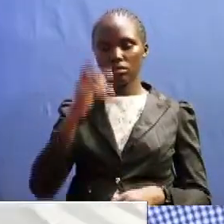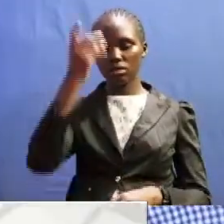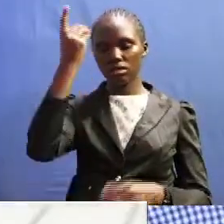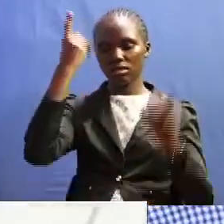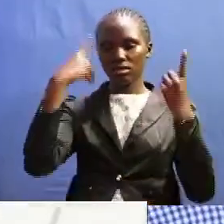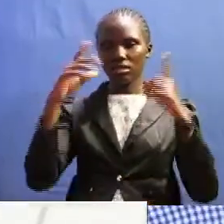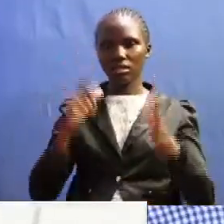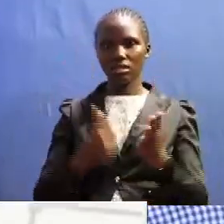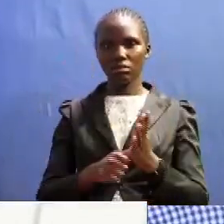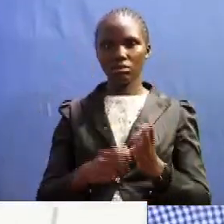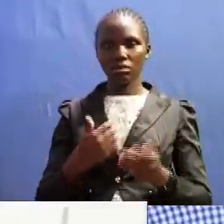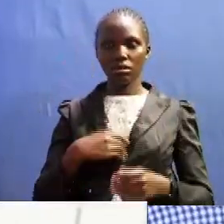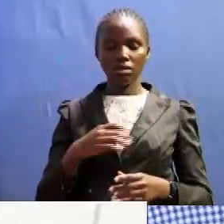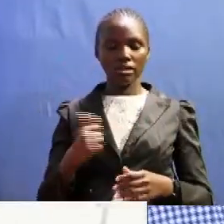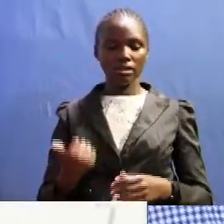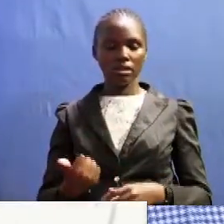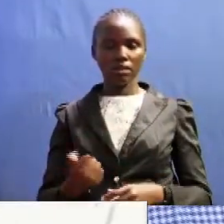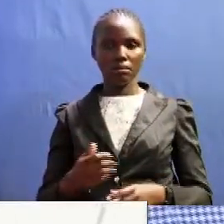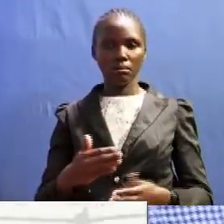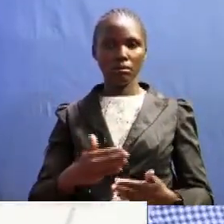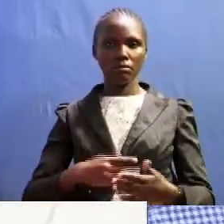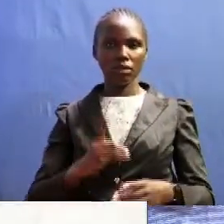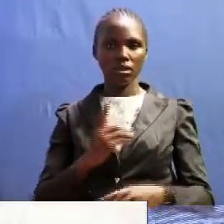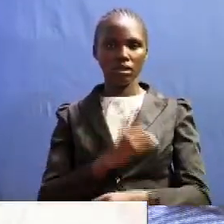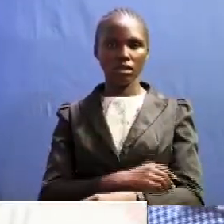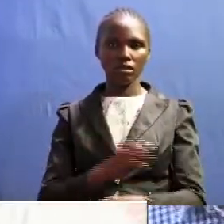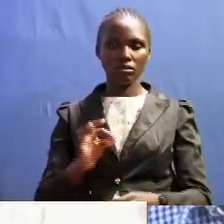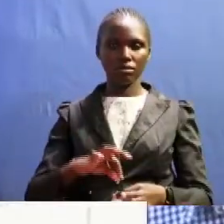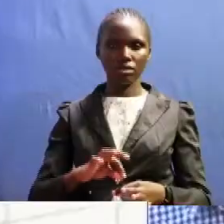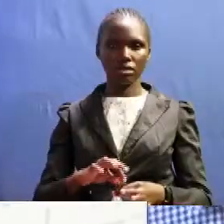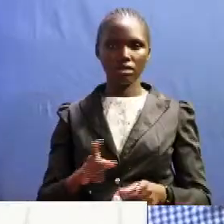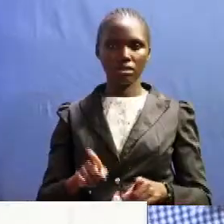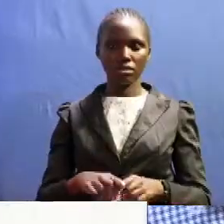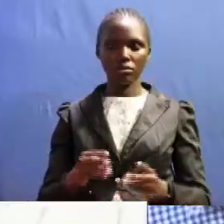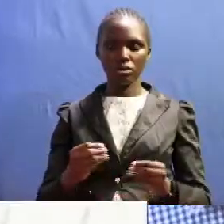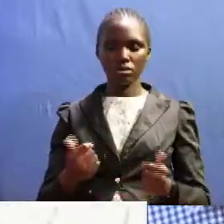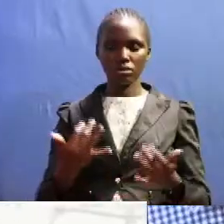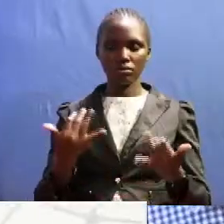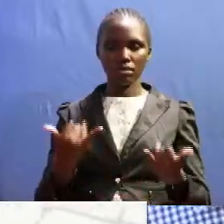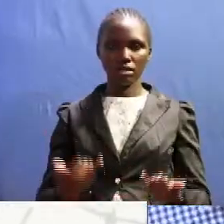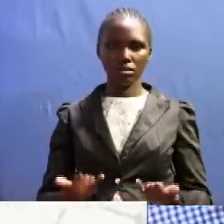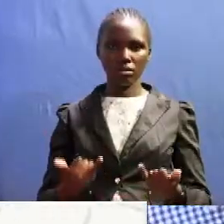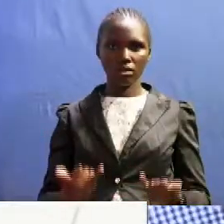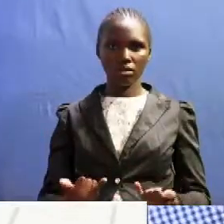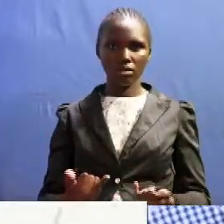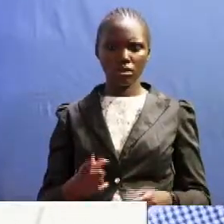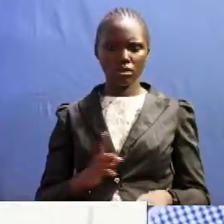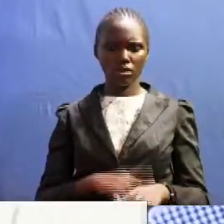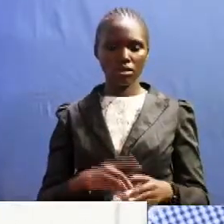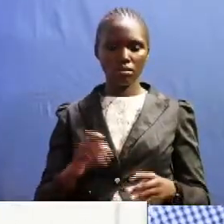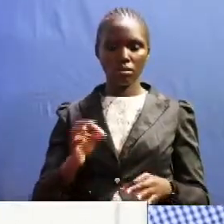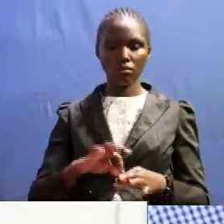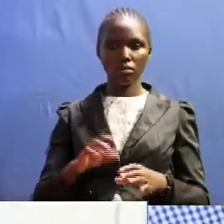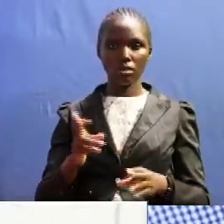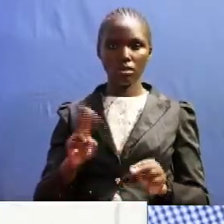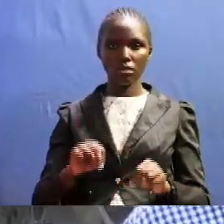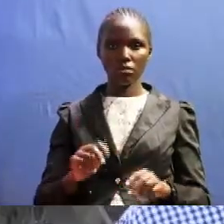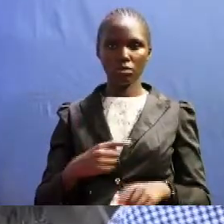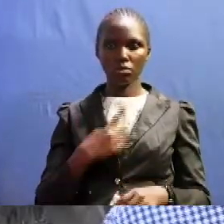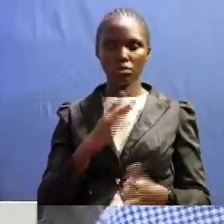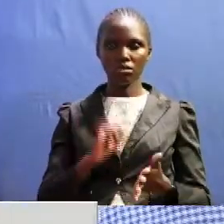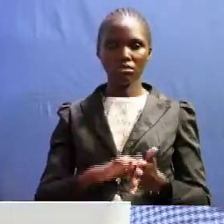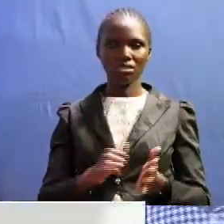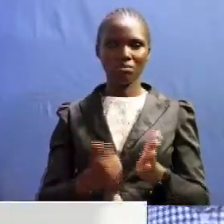mseme mapema kabla siku ya kura. Ndio tuwatatulie. Hatutaki hii maneno ya kuachana na ati wakati ya kura inasemekana